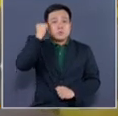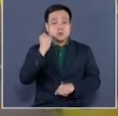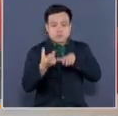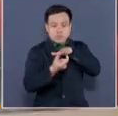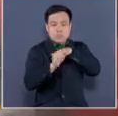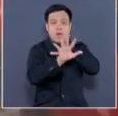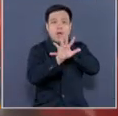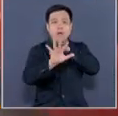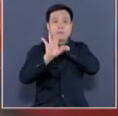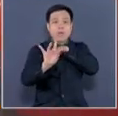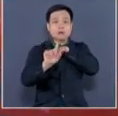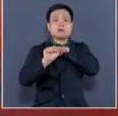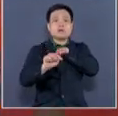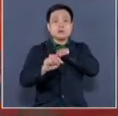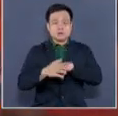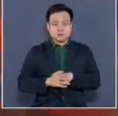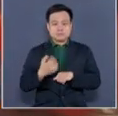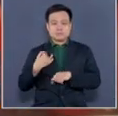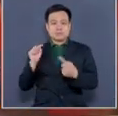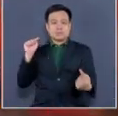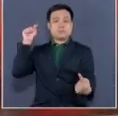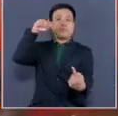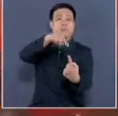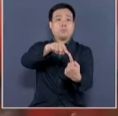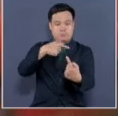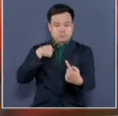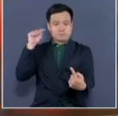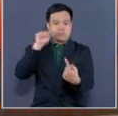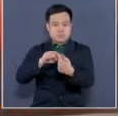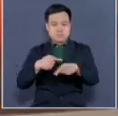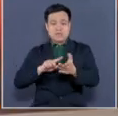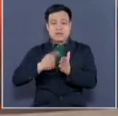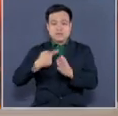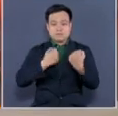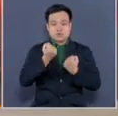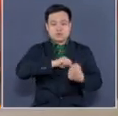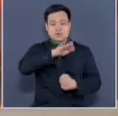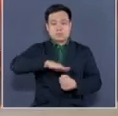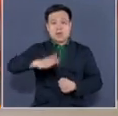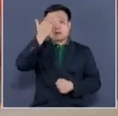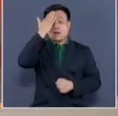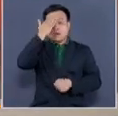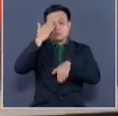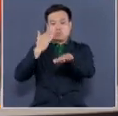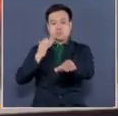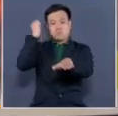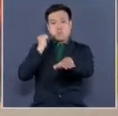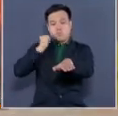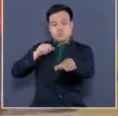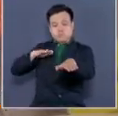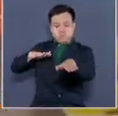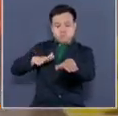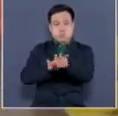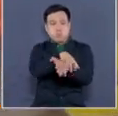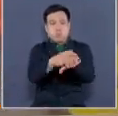ส้นพระราม2ขาเข้ามุ่งหน้าแยกบางประแก้วค่ะไปชนกับกระบะก่อนในตอนแรกหลังจากนั้นก็ค่อยๆพุ่ง